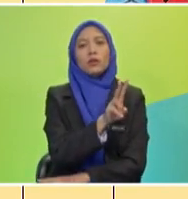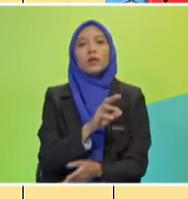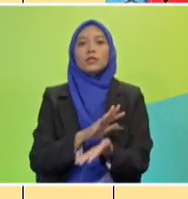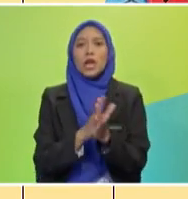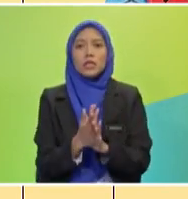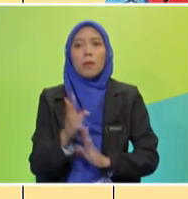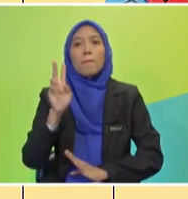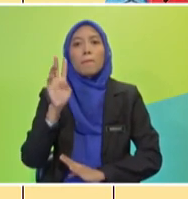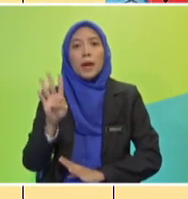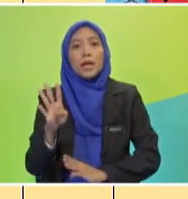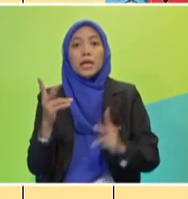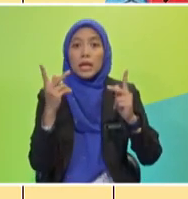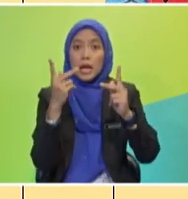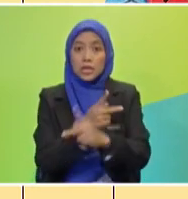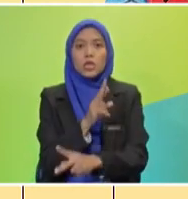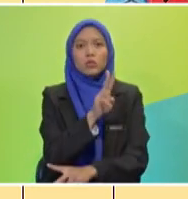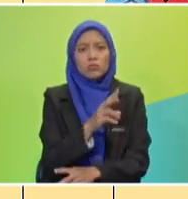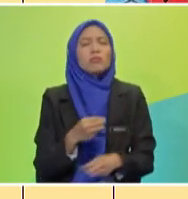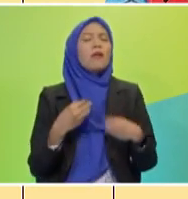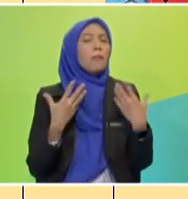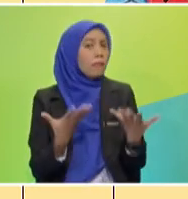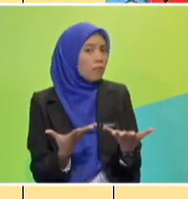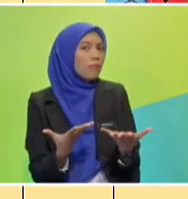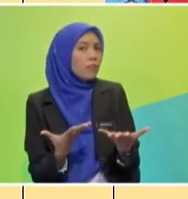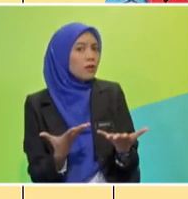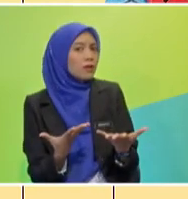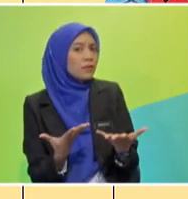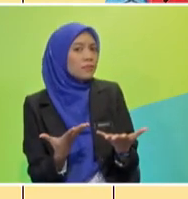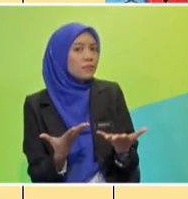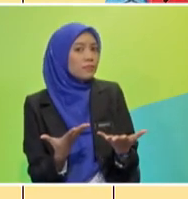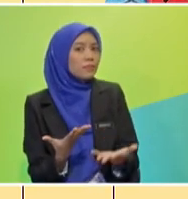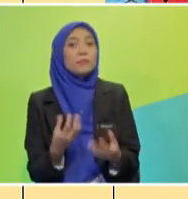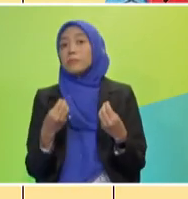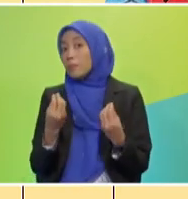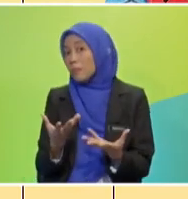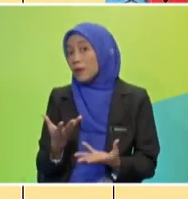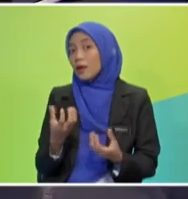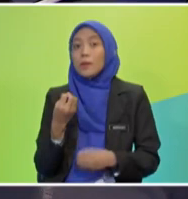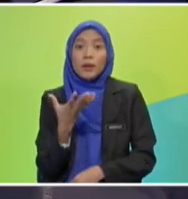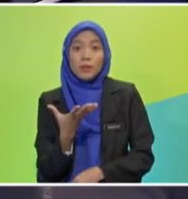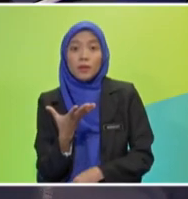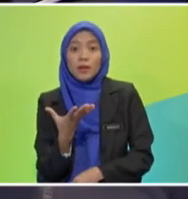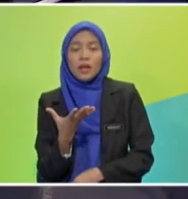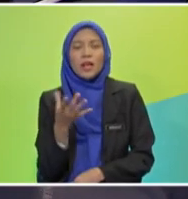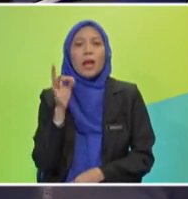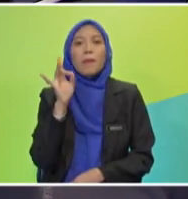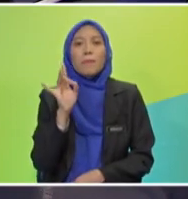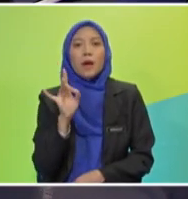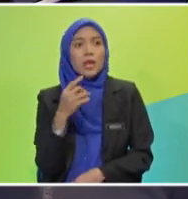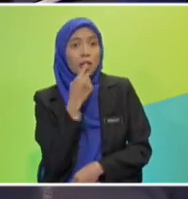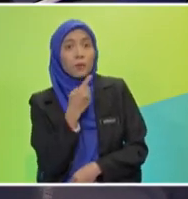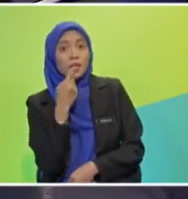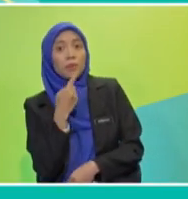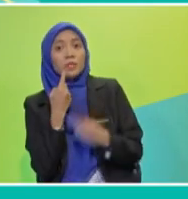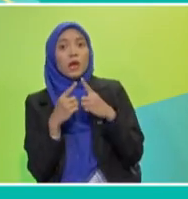empat kali dua jadi berapa ya? Berapa murid-murid? Empat kali. Siapa tu? Siapa yang